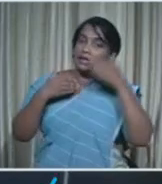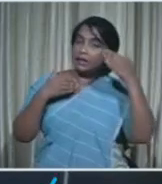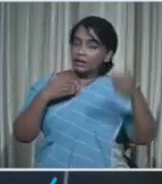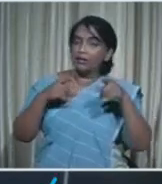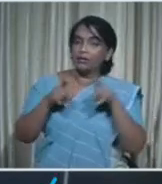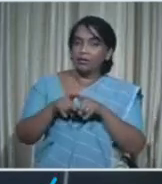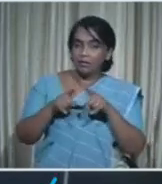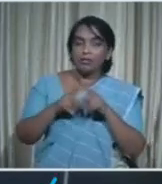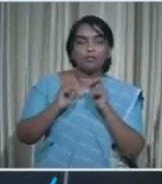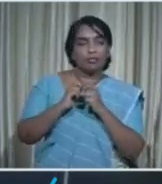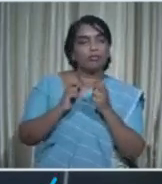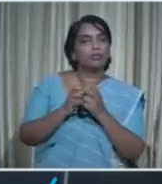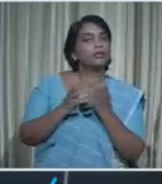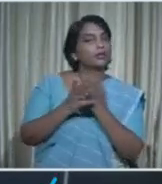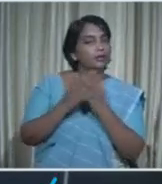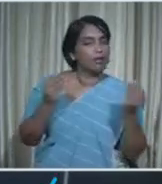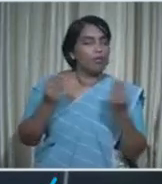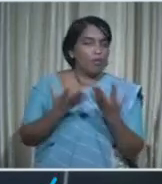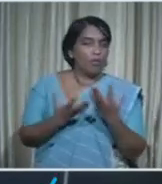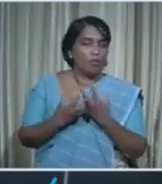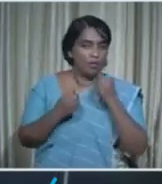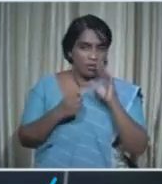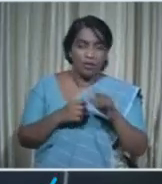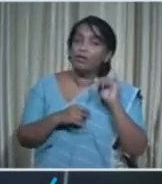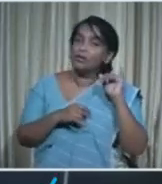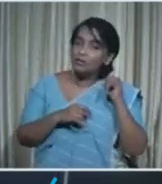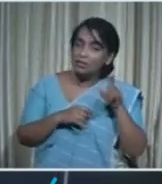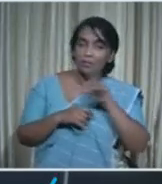सदा विशुम लबागन यम किसी